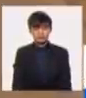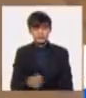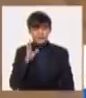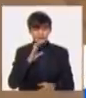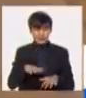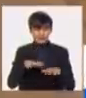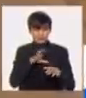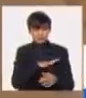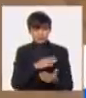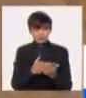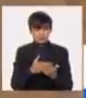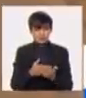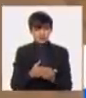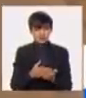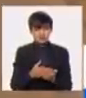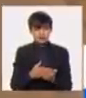настигла более